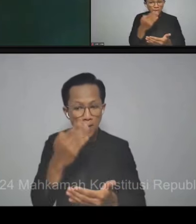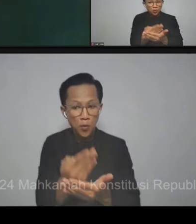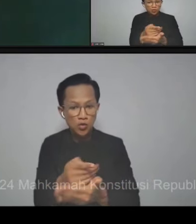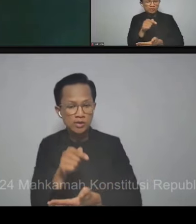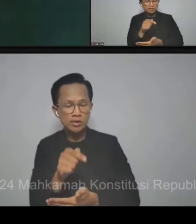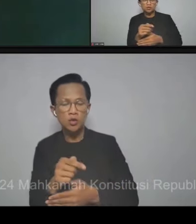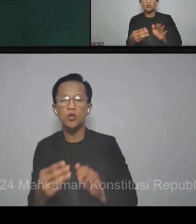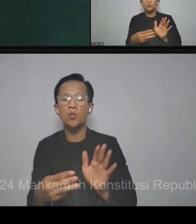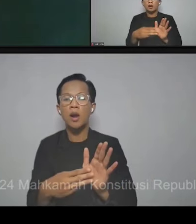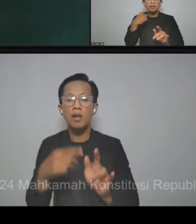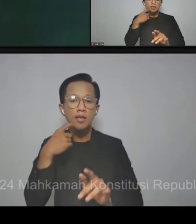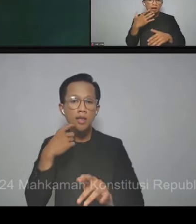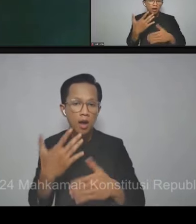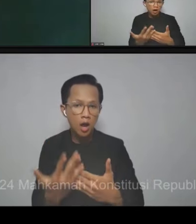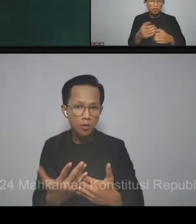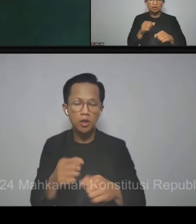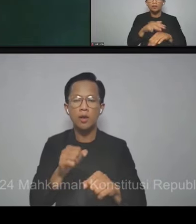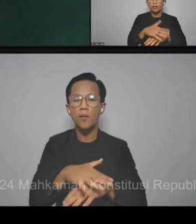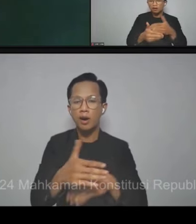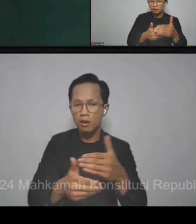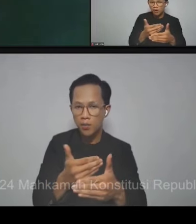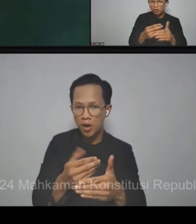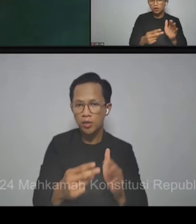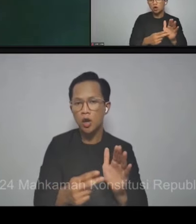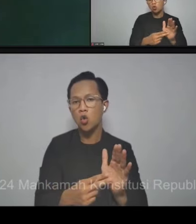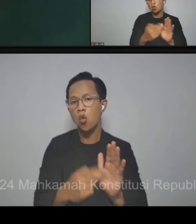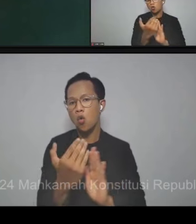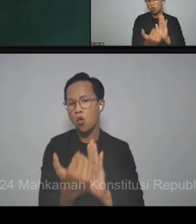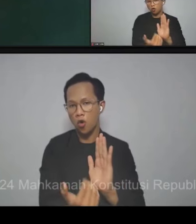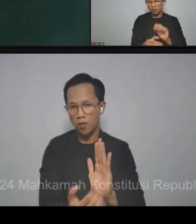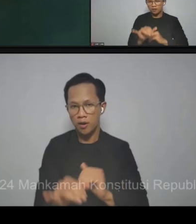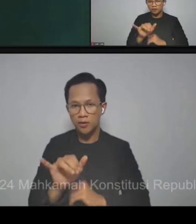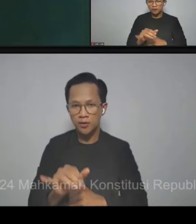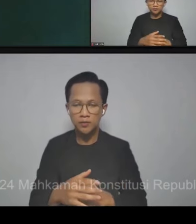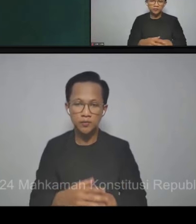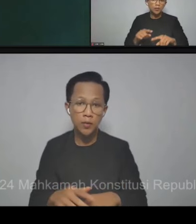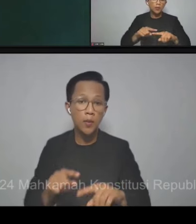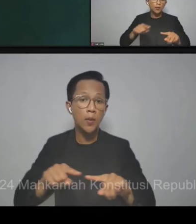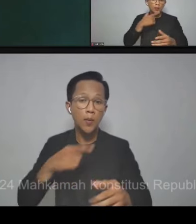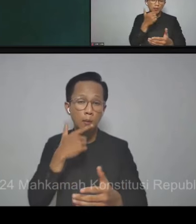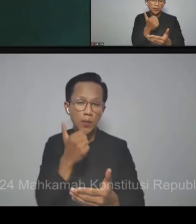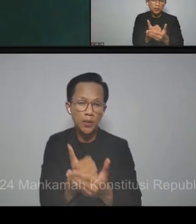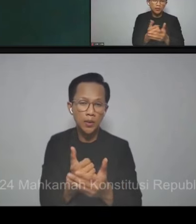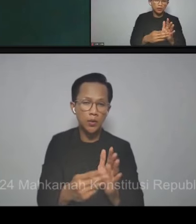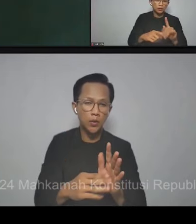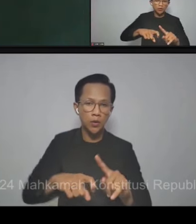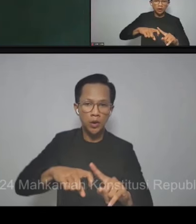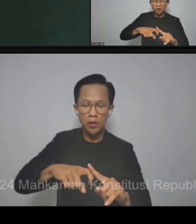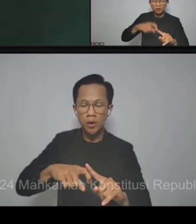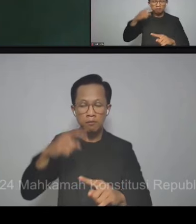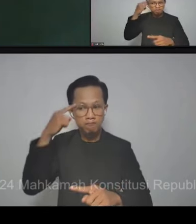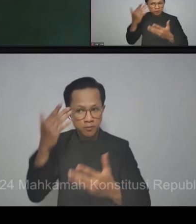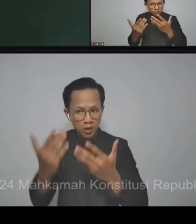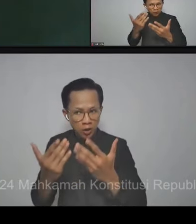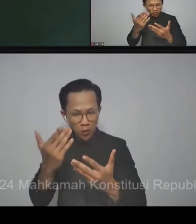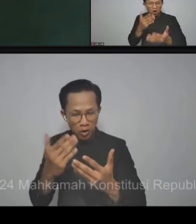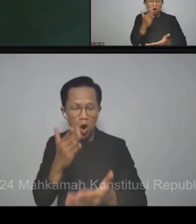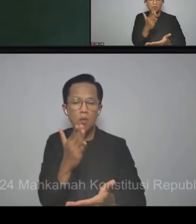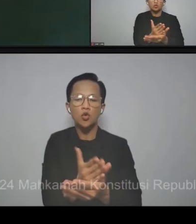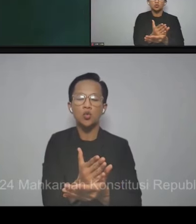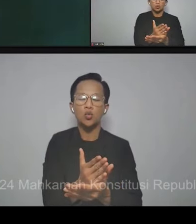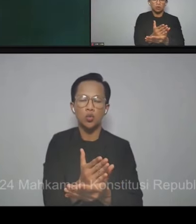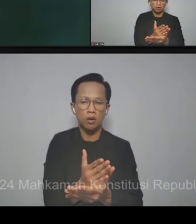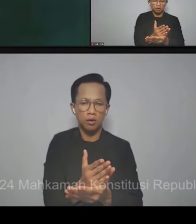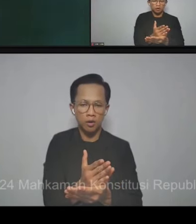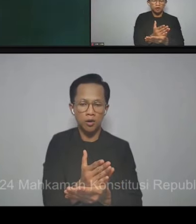berkaitan dengan implementasi norma Namun demikian penting bagi mahkamah untuk menegaskan melalui pertimbangan hukum putusan perkara aku hal tersebut seharusnya